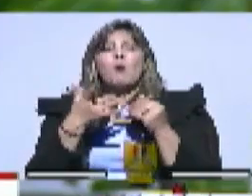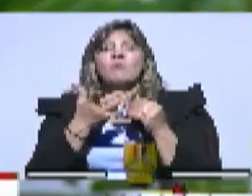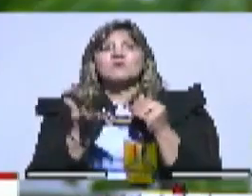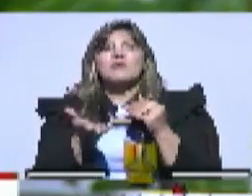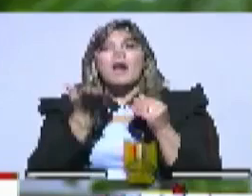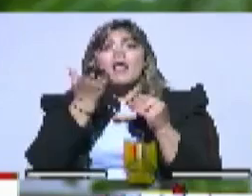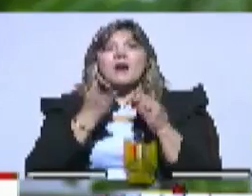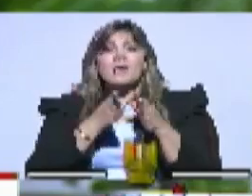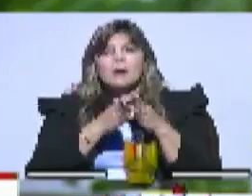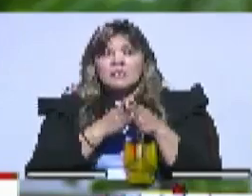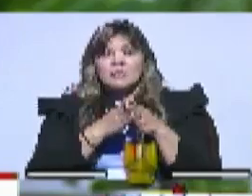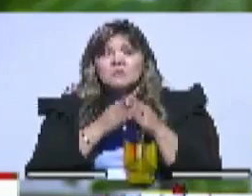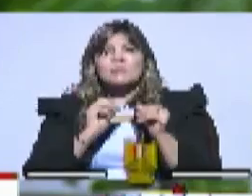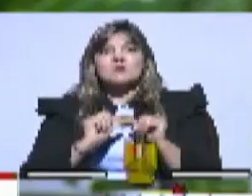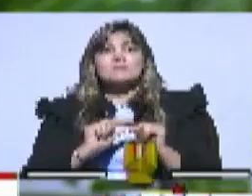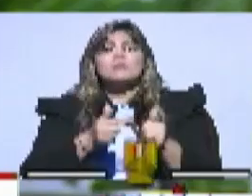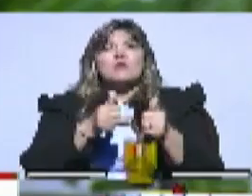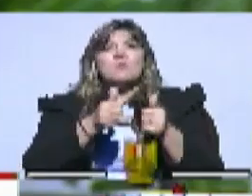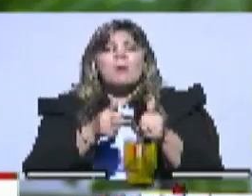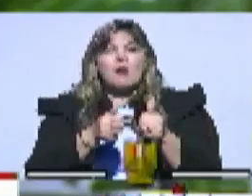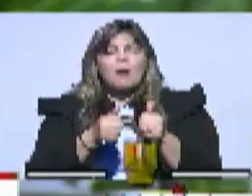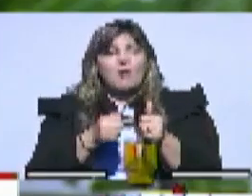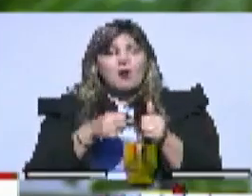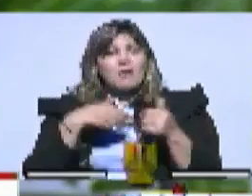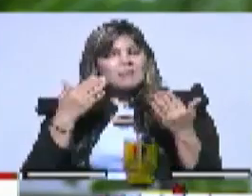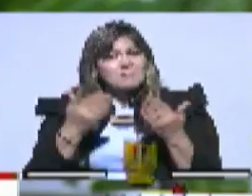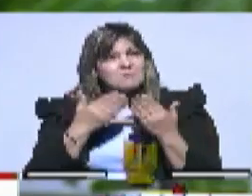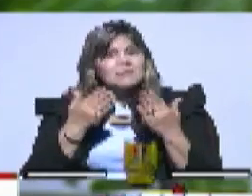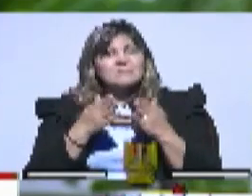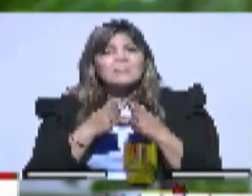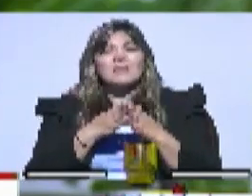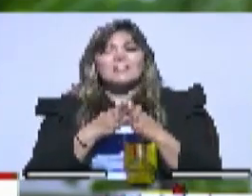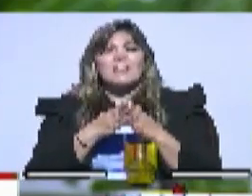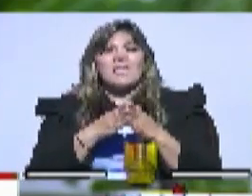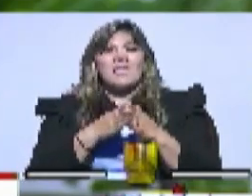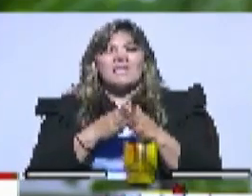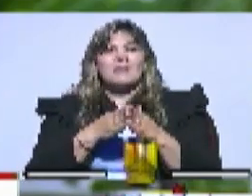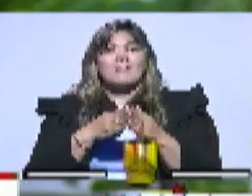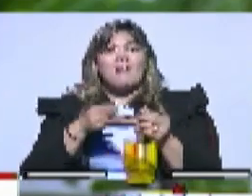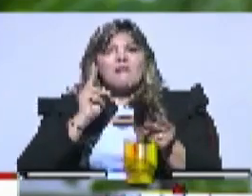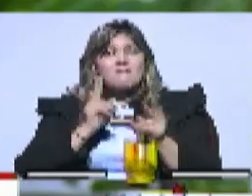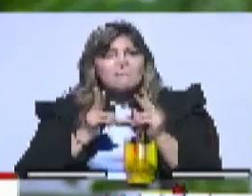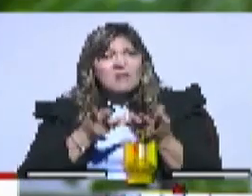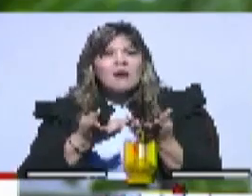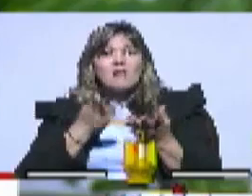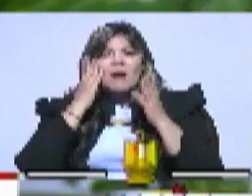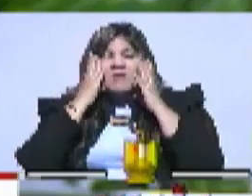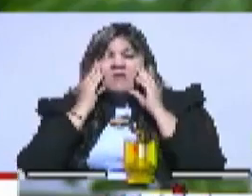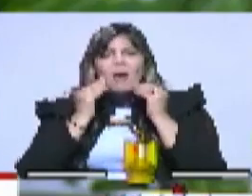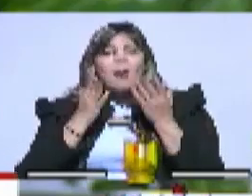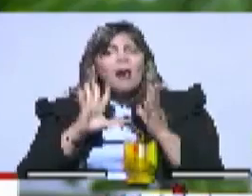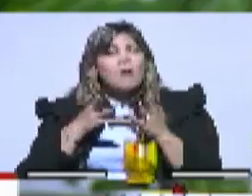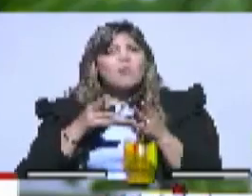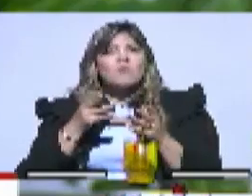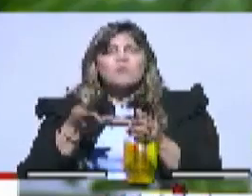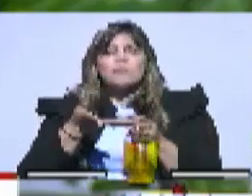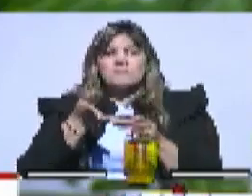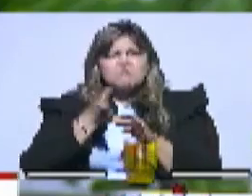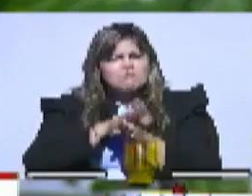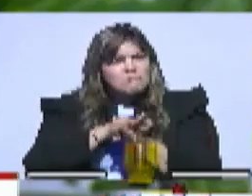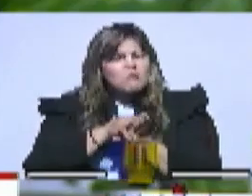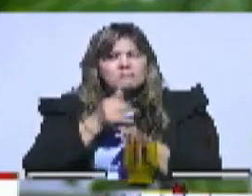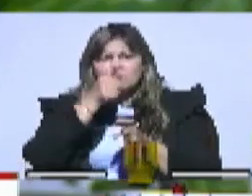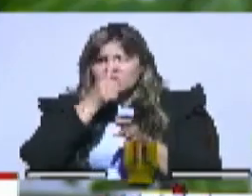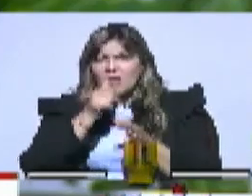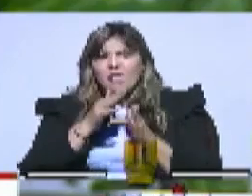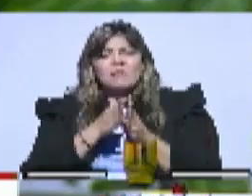فهي سباقة إلى أداء الواجب، والعزاء أو التعزية في وفاة حضرة صاحب السمو